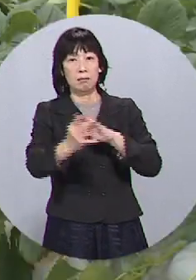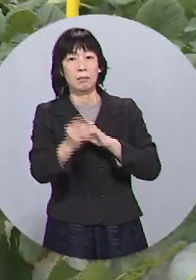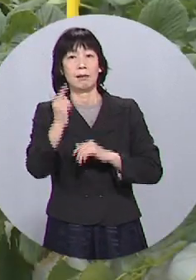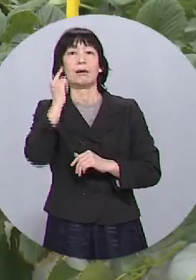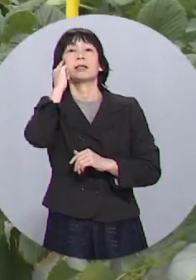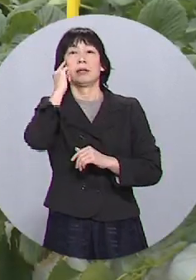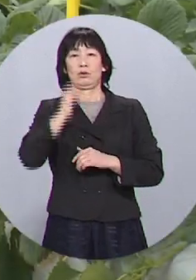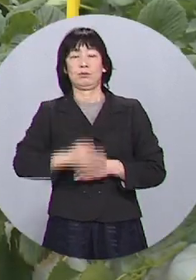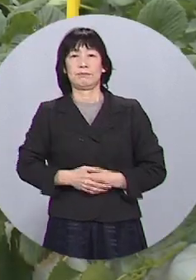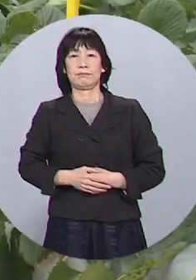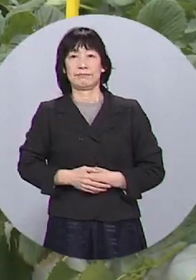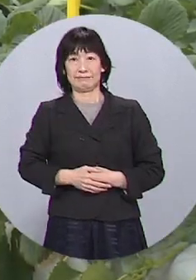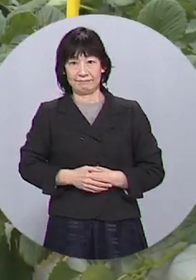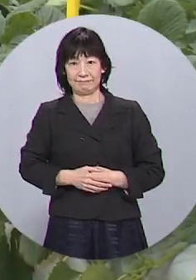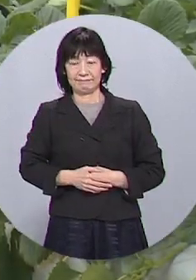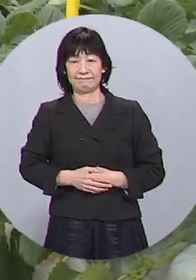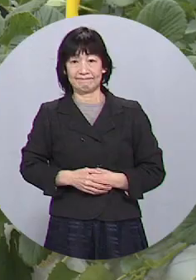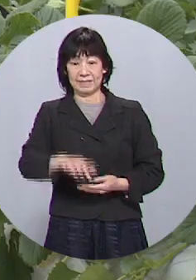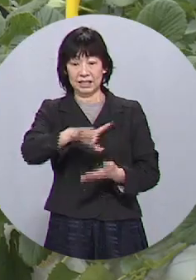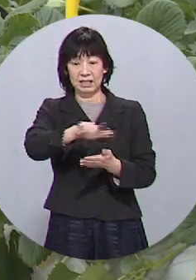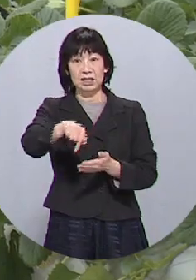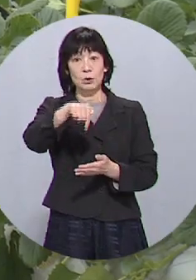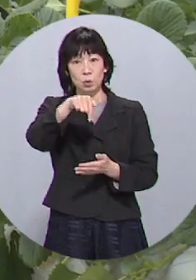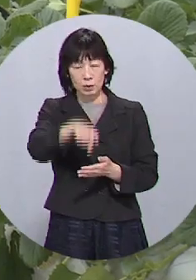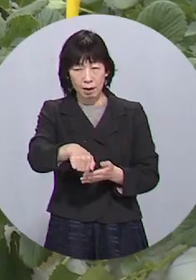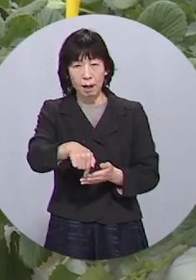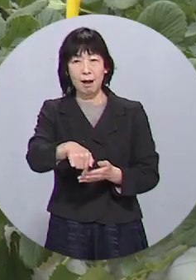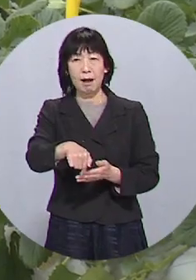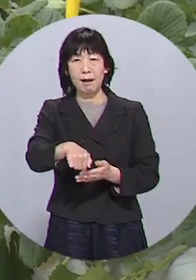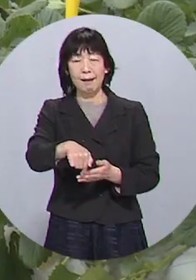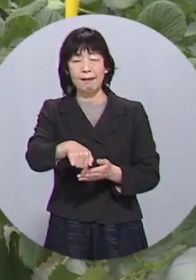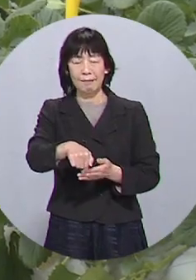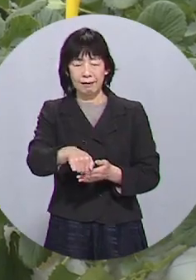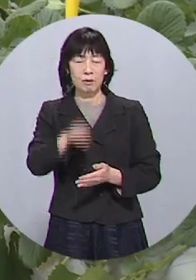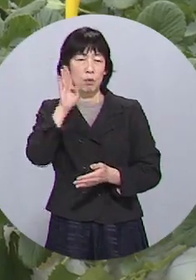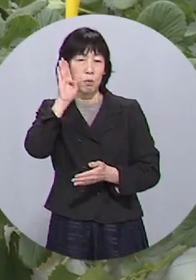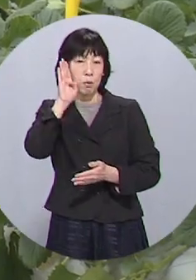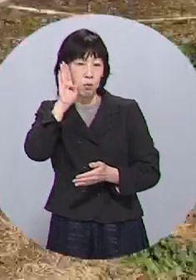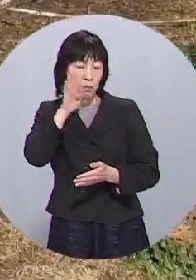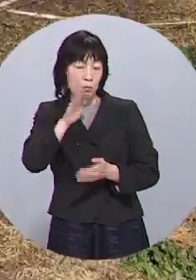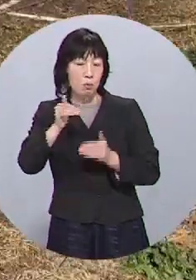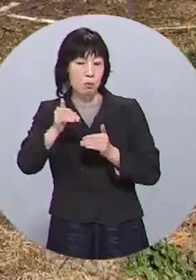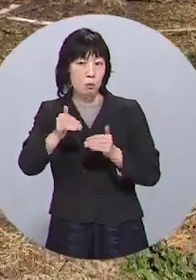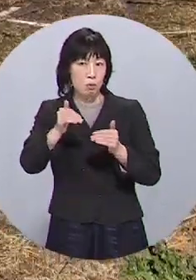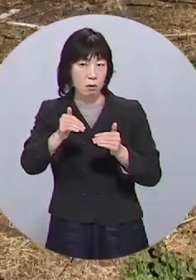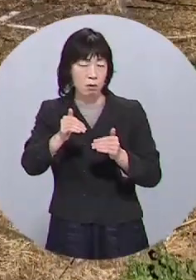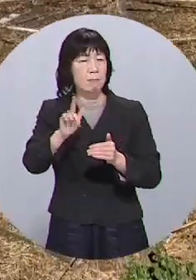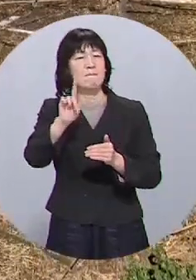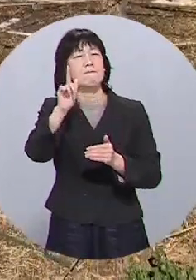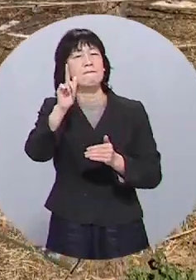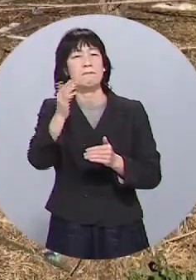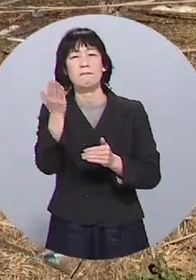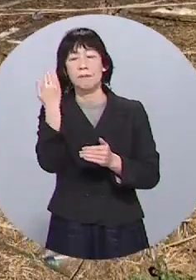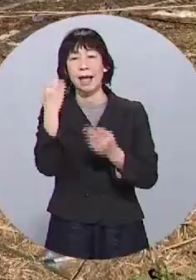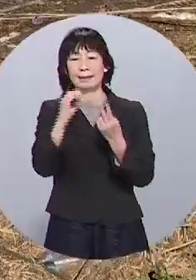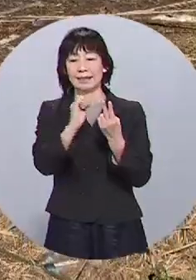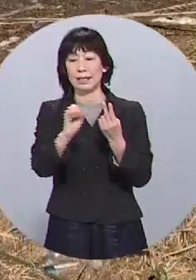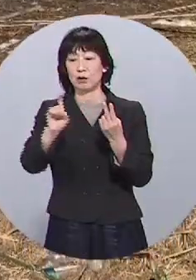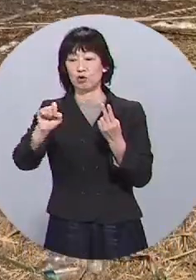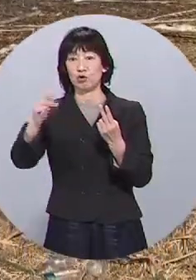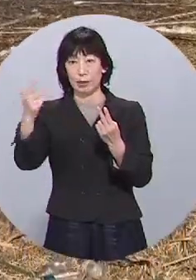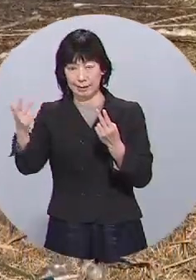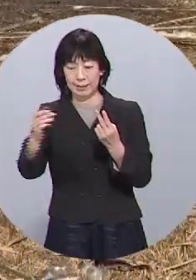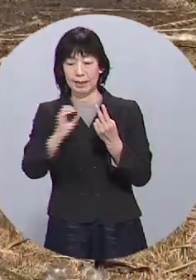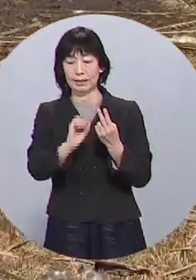。 地域の中で順風満帆に見えるいちご農園ですが実は2017年と